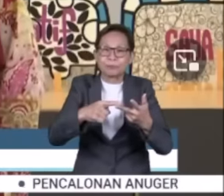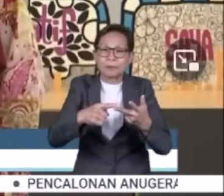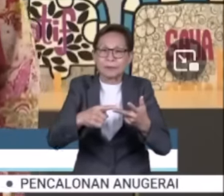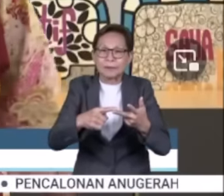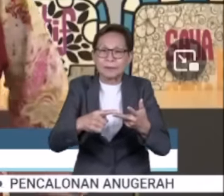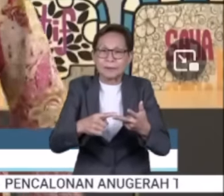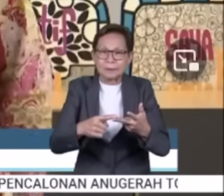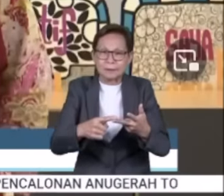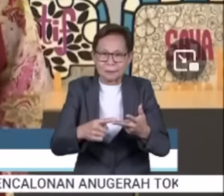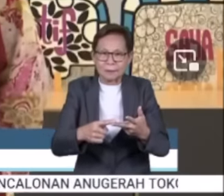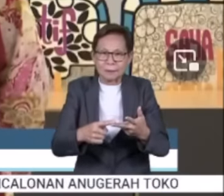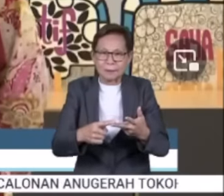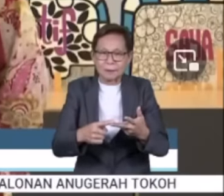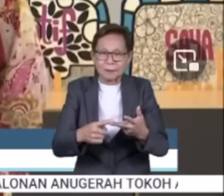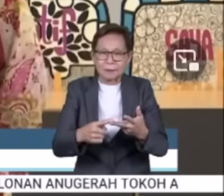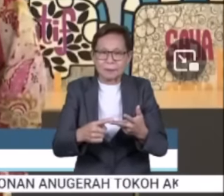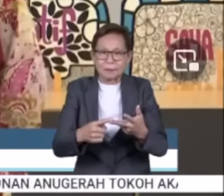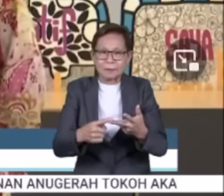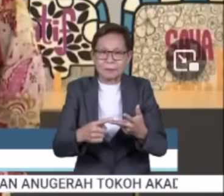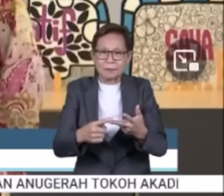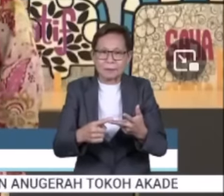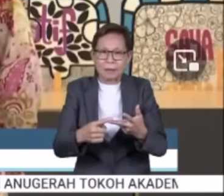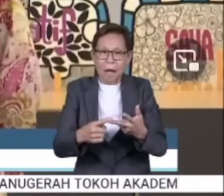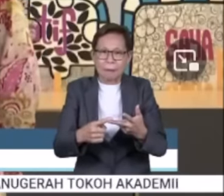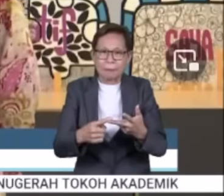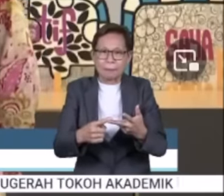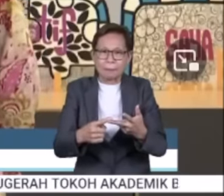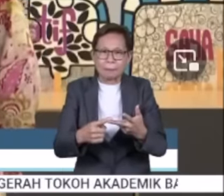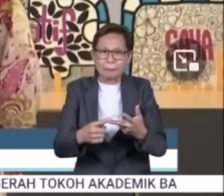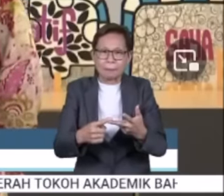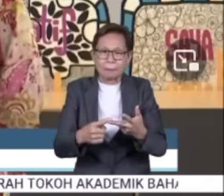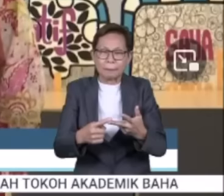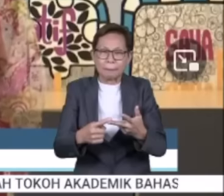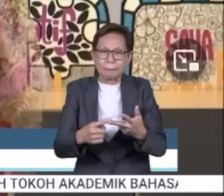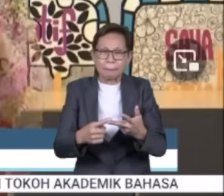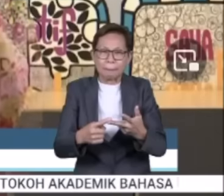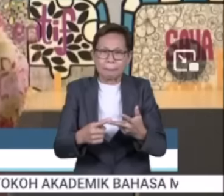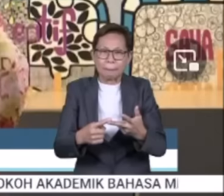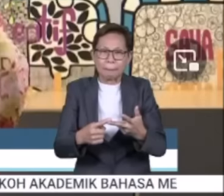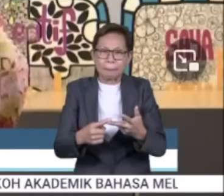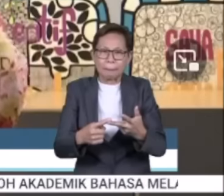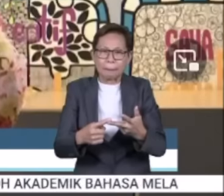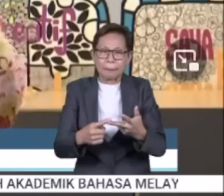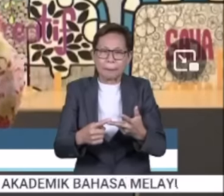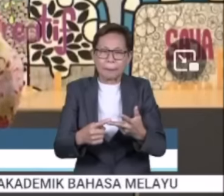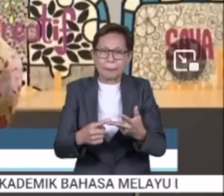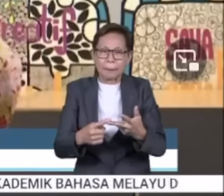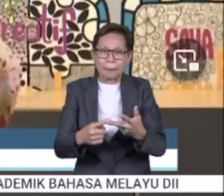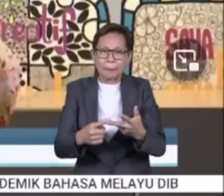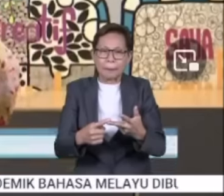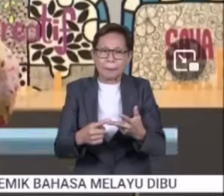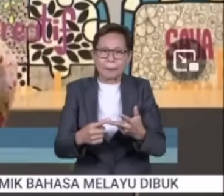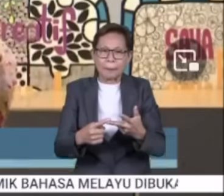Macam ingat tak kat apa? Kat aku. Ingat je lah.